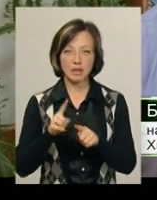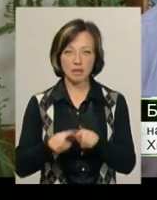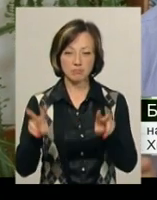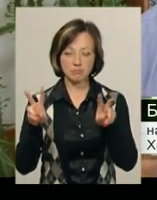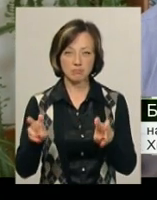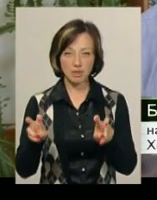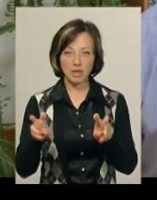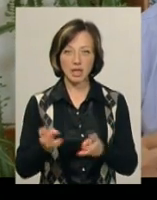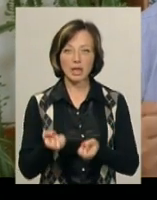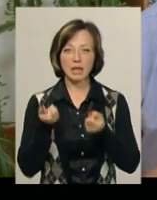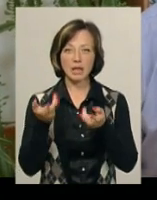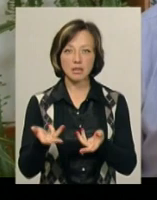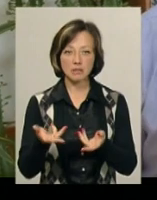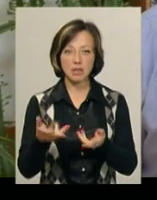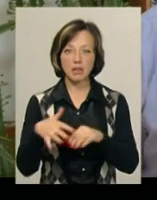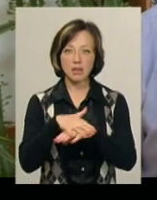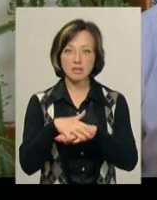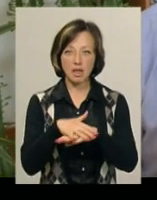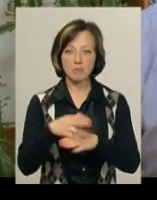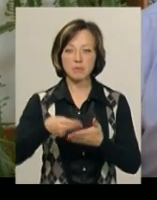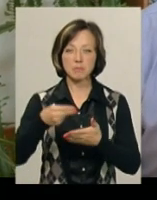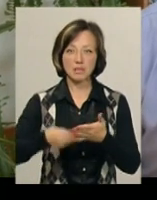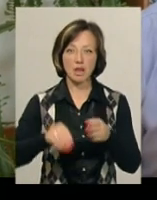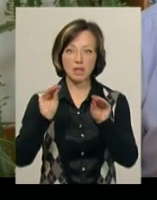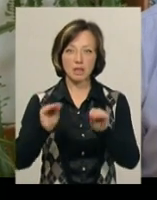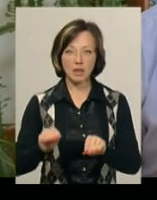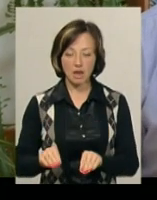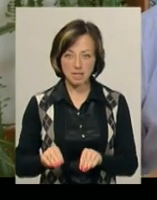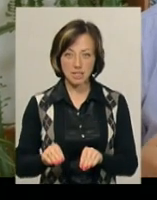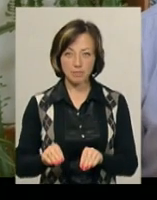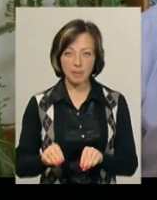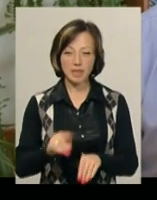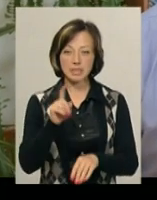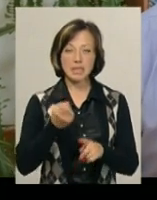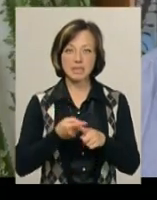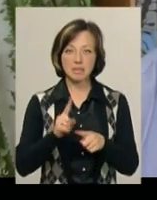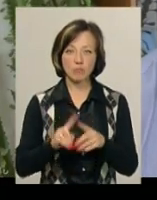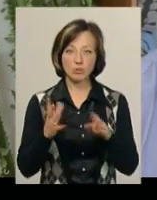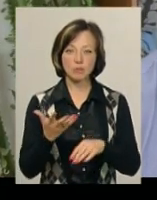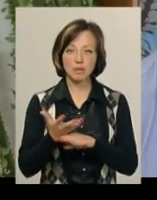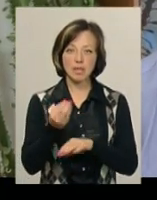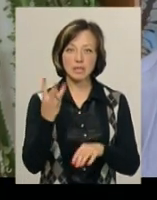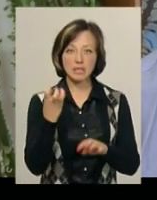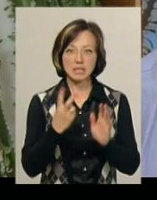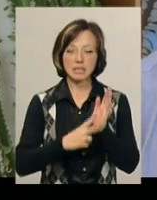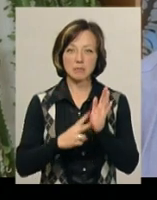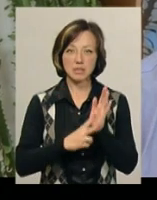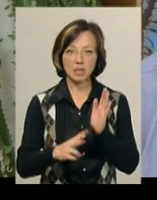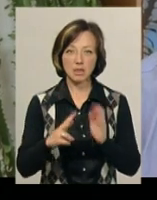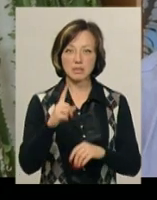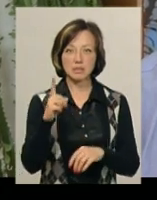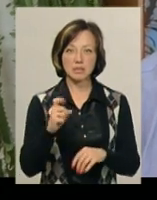вже кількість того населення, які підписали декларації, за цих буде йти 370